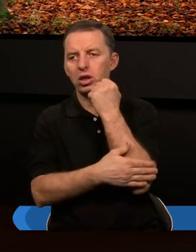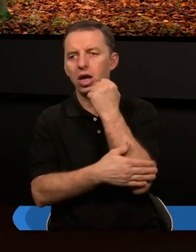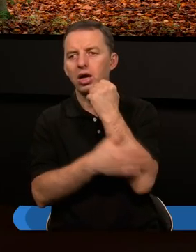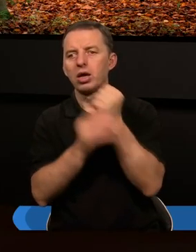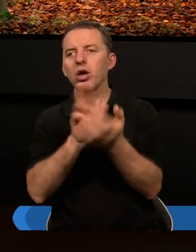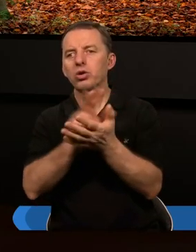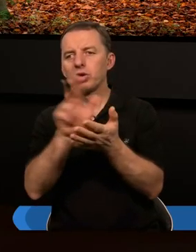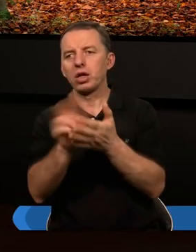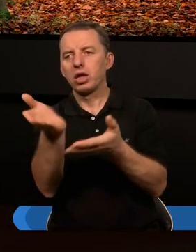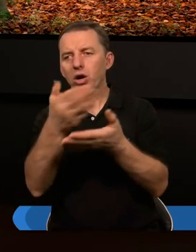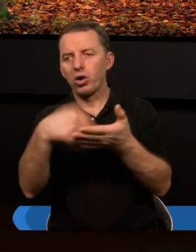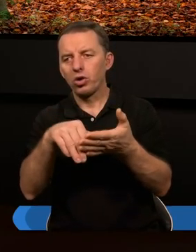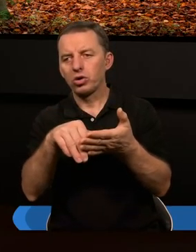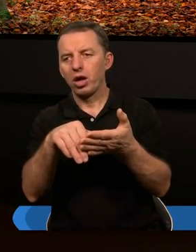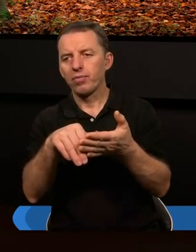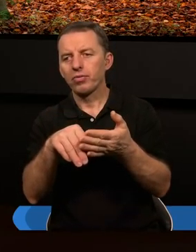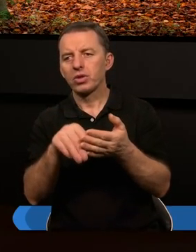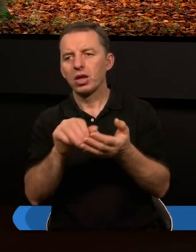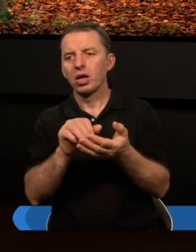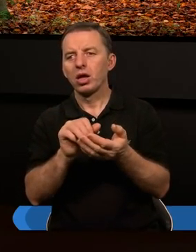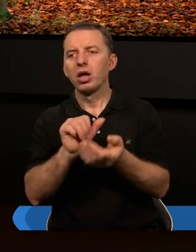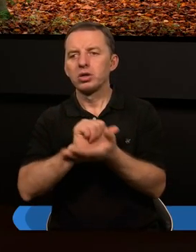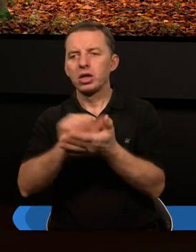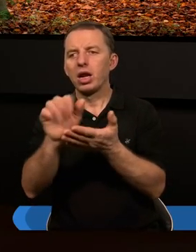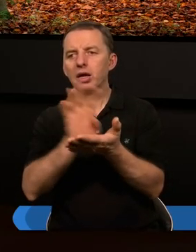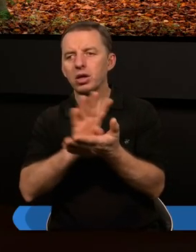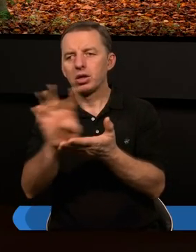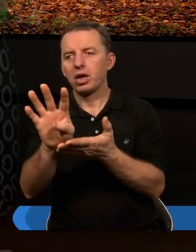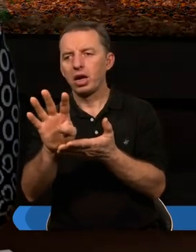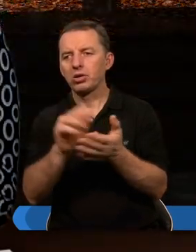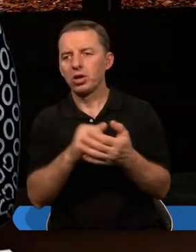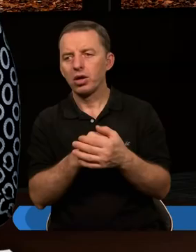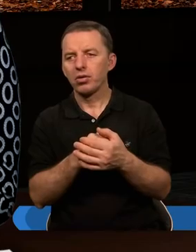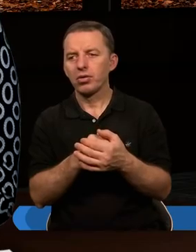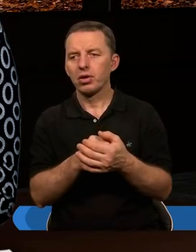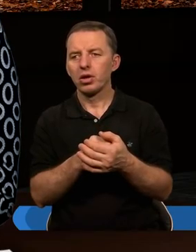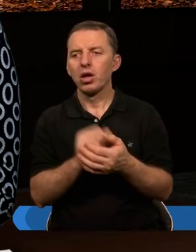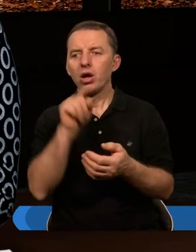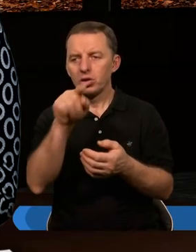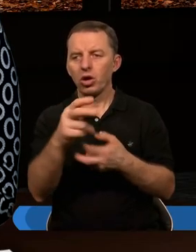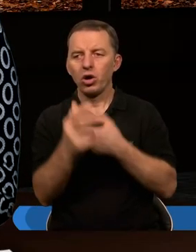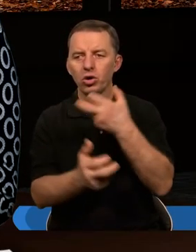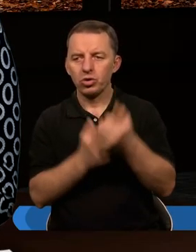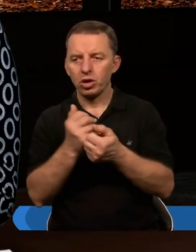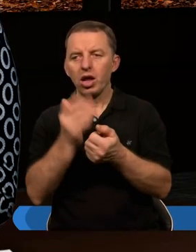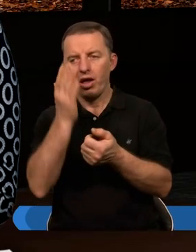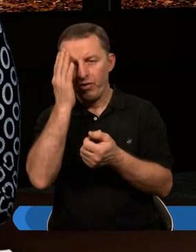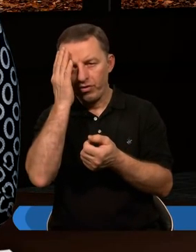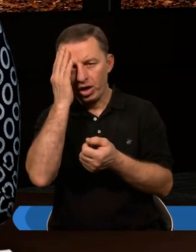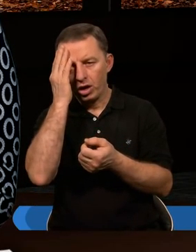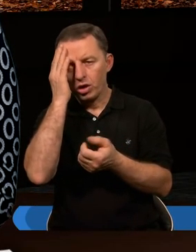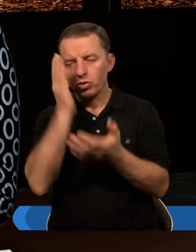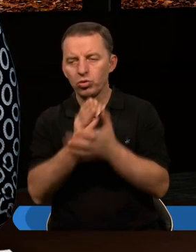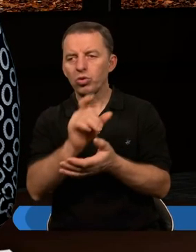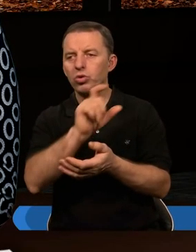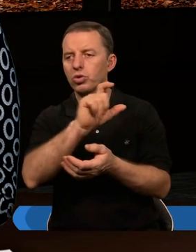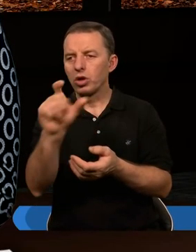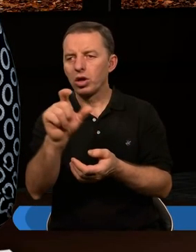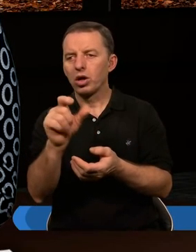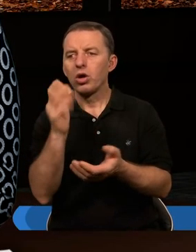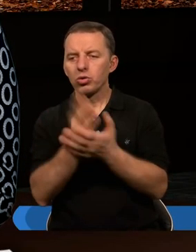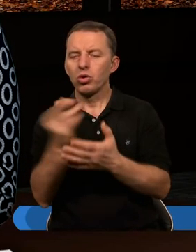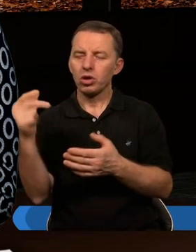z trzynastego rozdziału, czyli 11-14. A to czyńcie, wiedząc, że już czas,